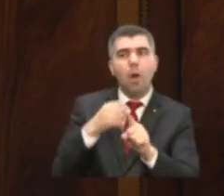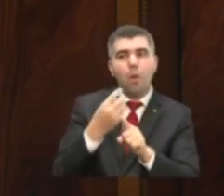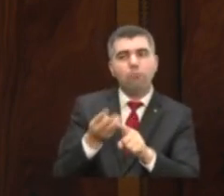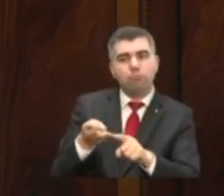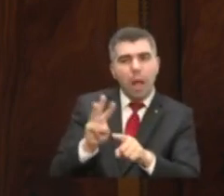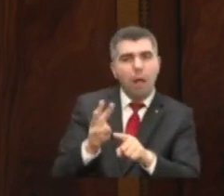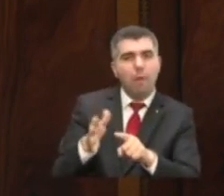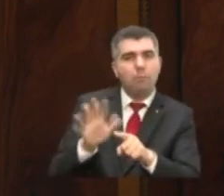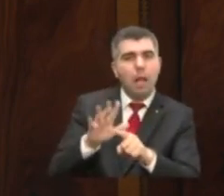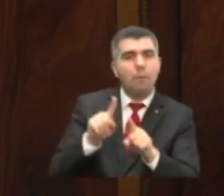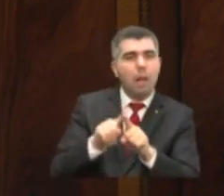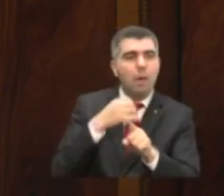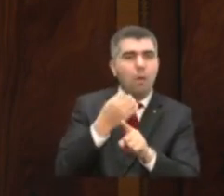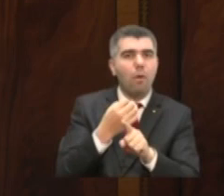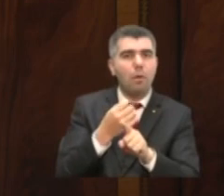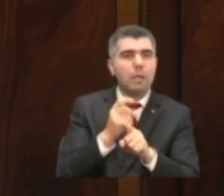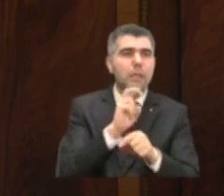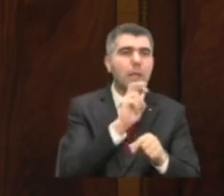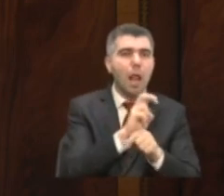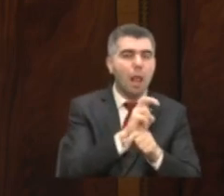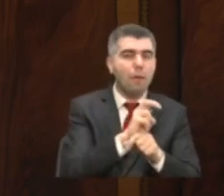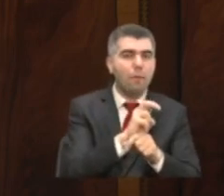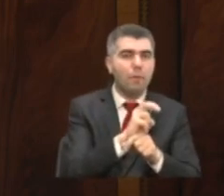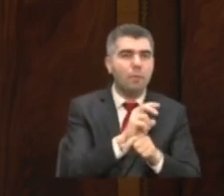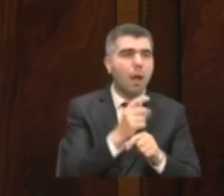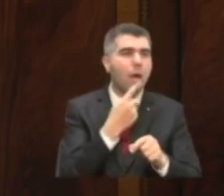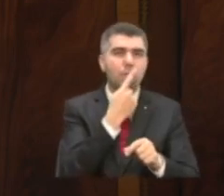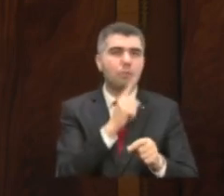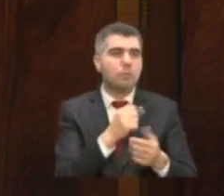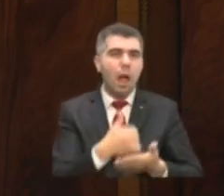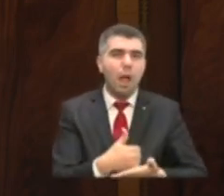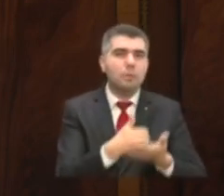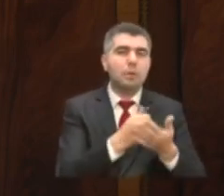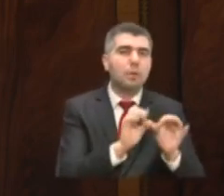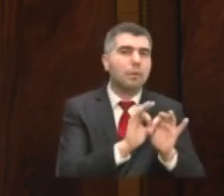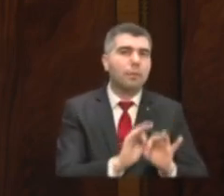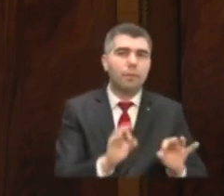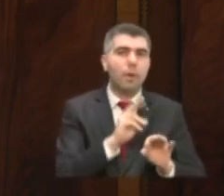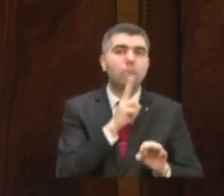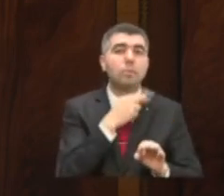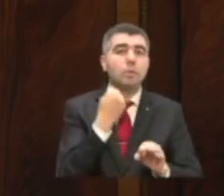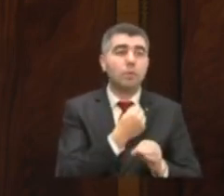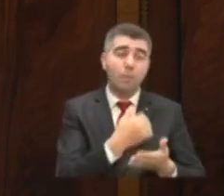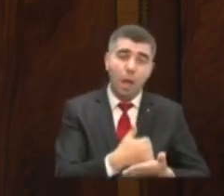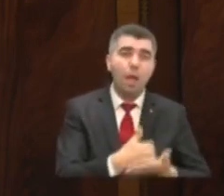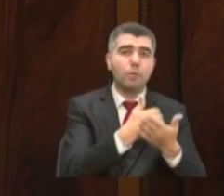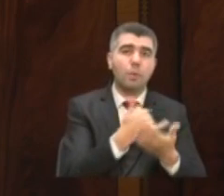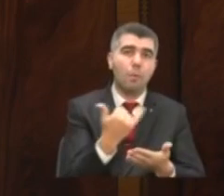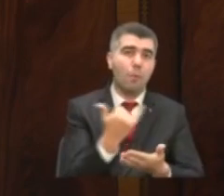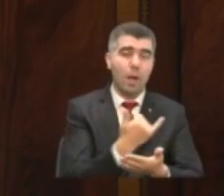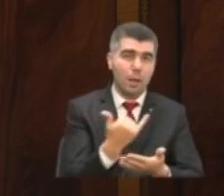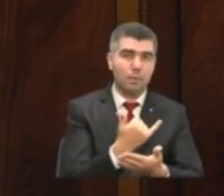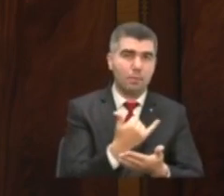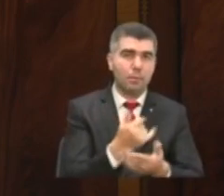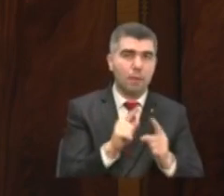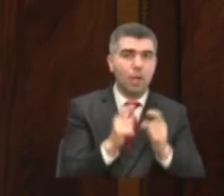الخواص الاكثريه ديال العموم، راه خص الدوله تنوض سهم وتنوض تخلص عليها باش تدخل داك 3000 ولا 5000. اذا سر النجاح